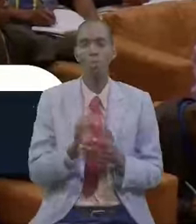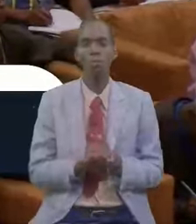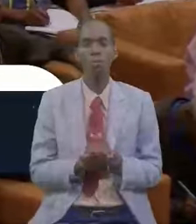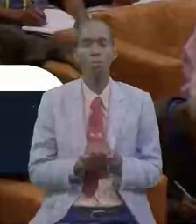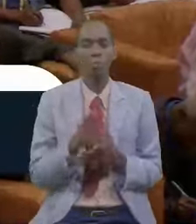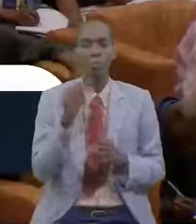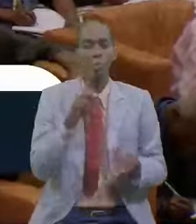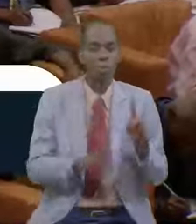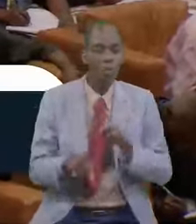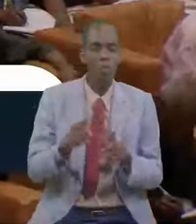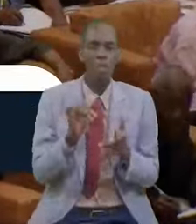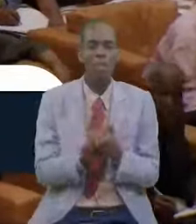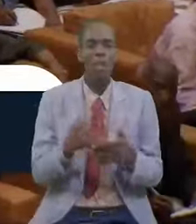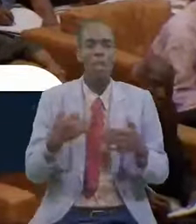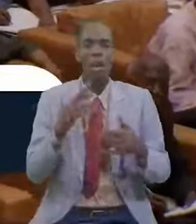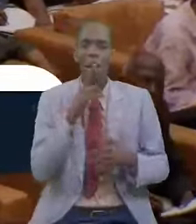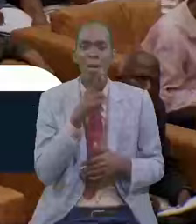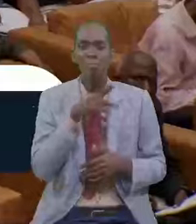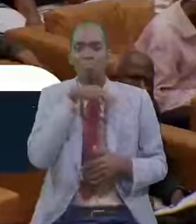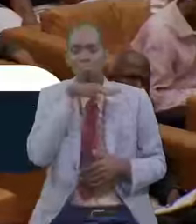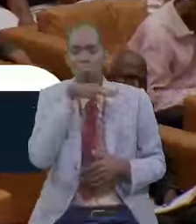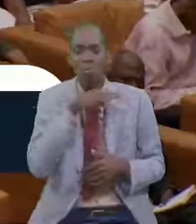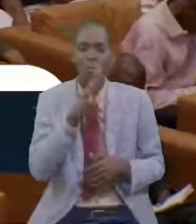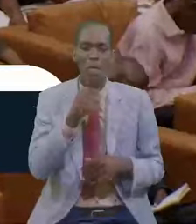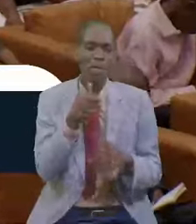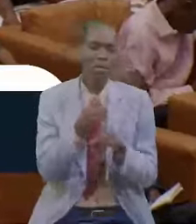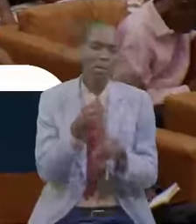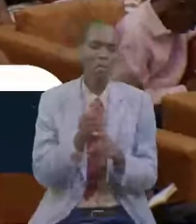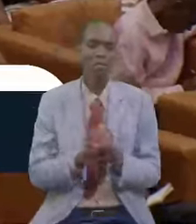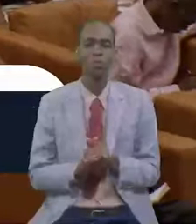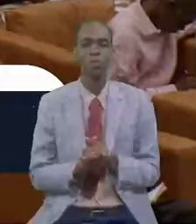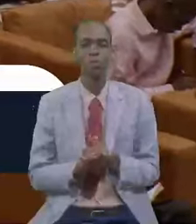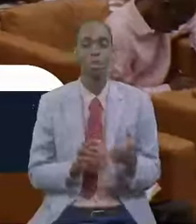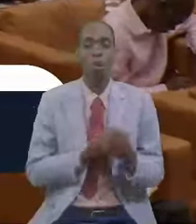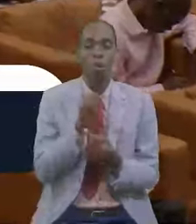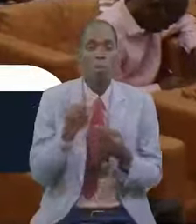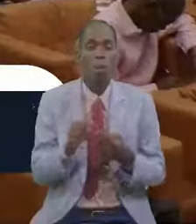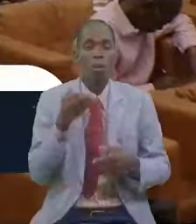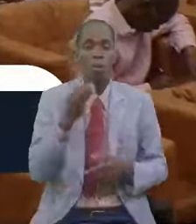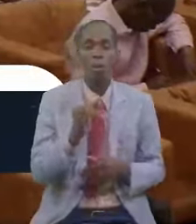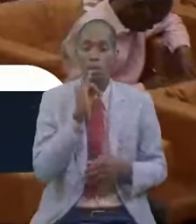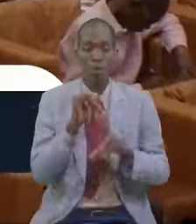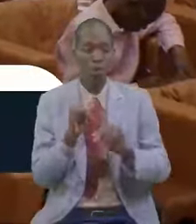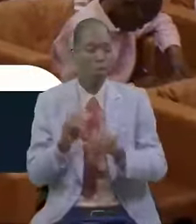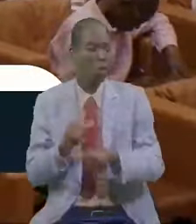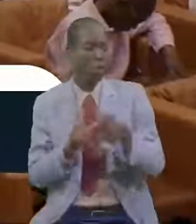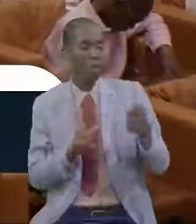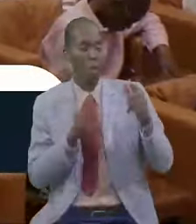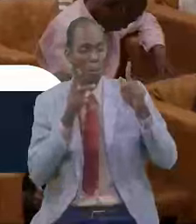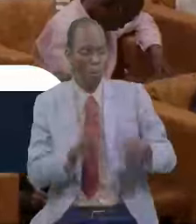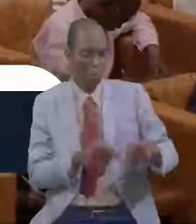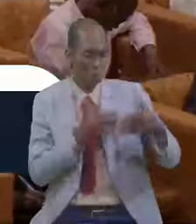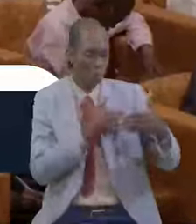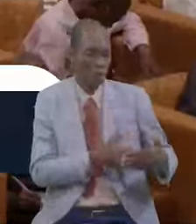qui sont souillés, qui se souillent eux-mêmes, même quoi qu'il n'y